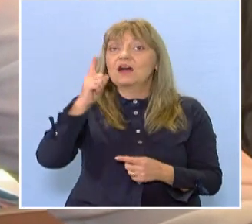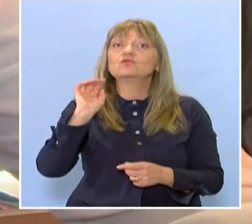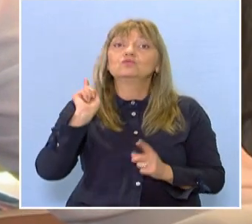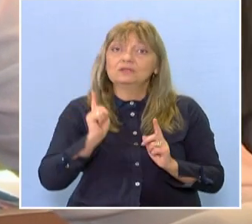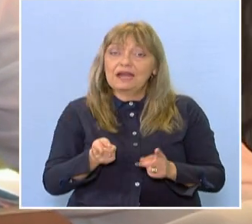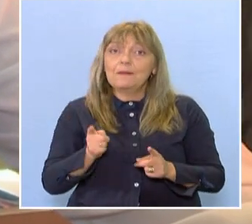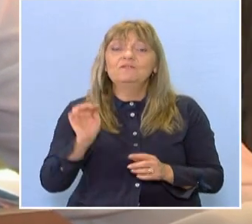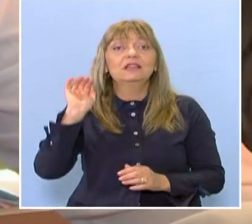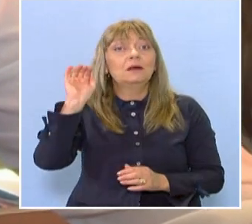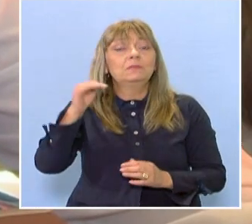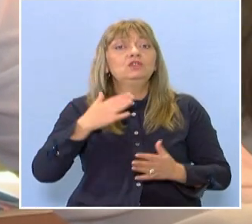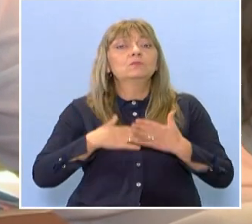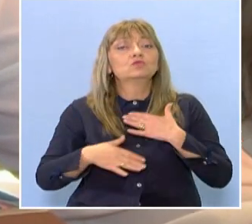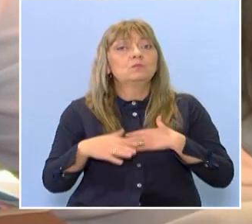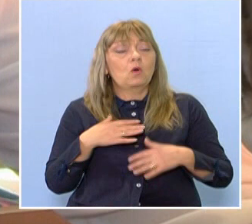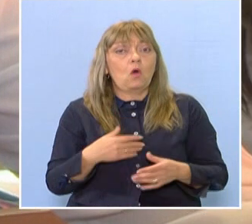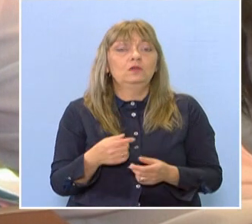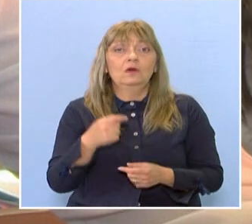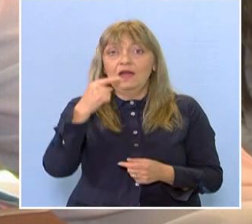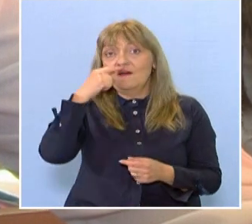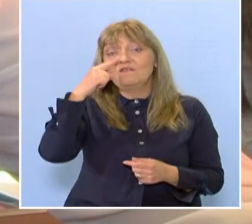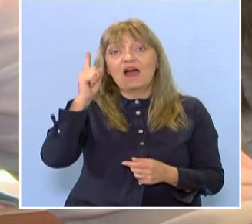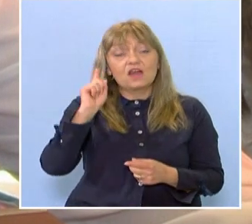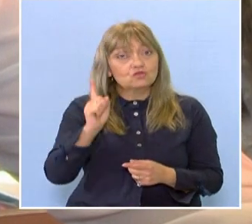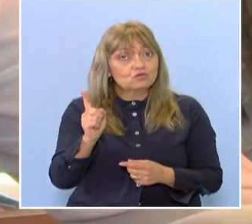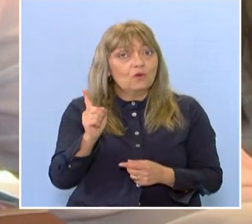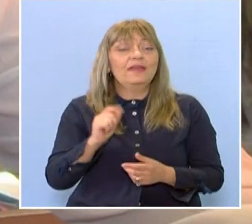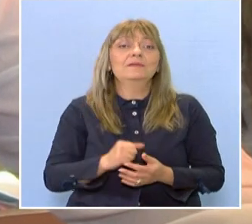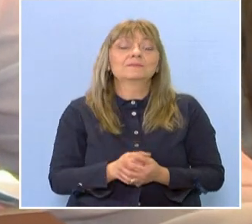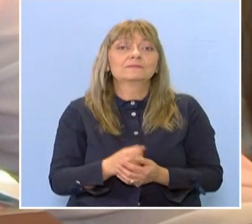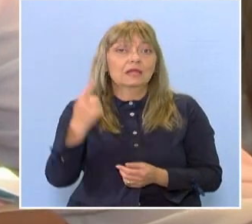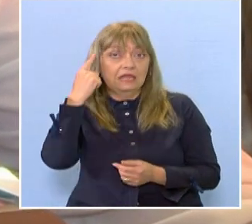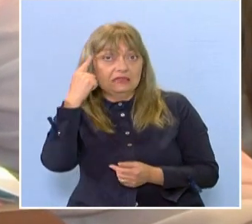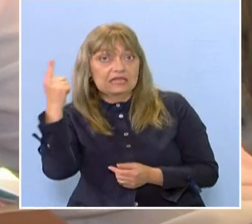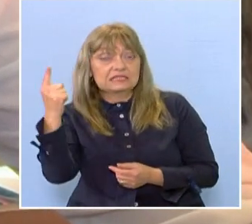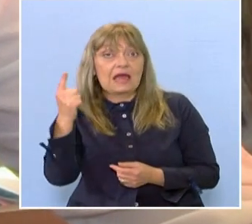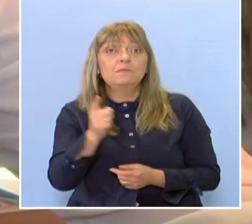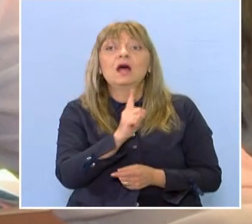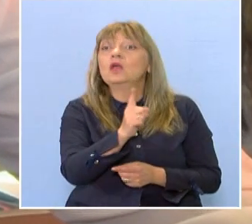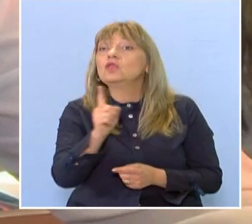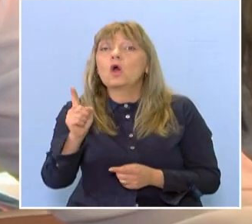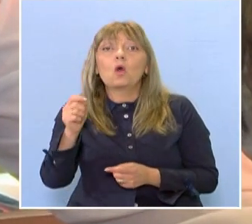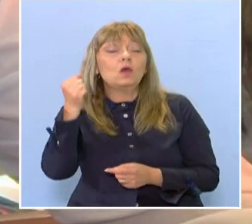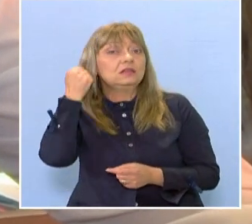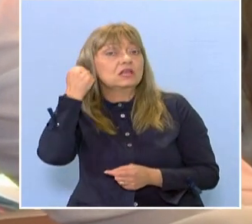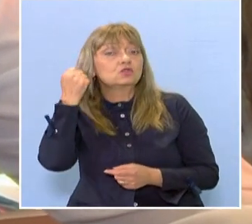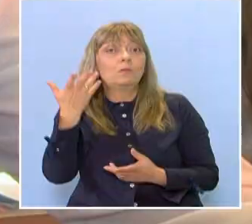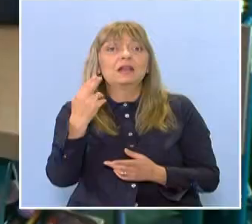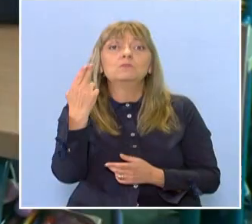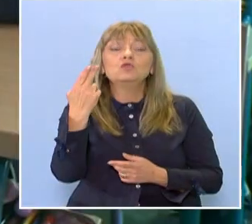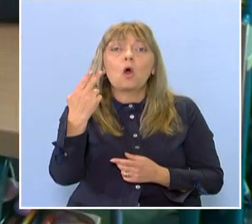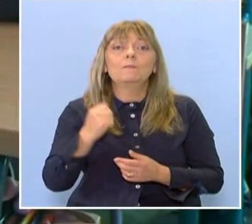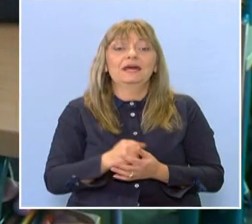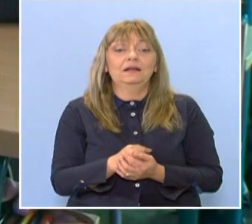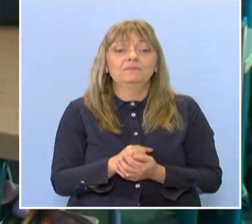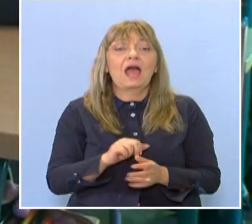бях. Също така е много важно да знаем на кой трябва да се обадим, на кой телефон трябва да се обадим.